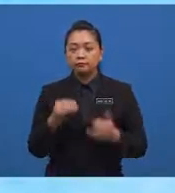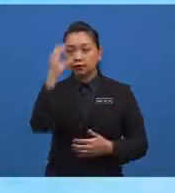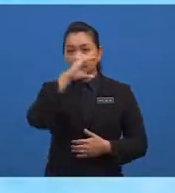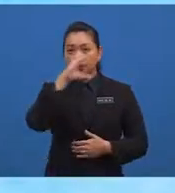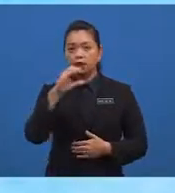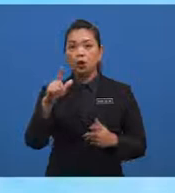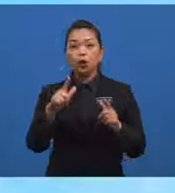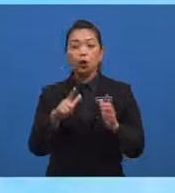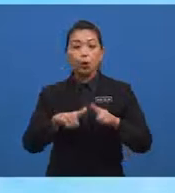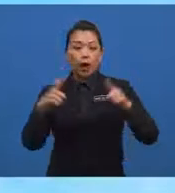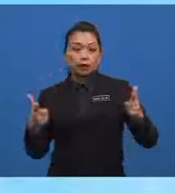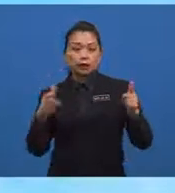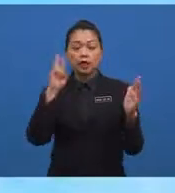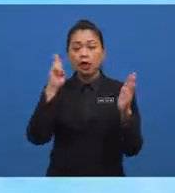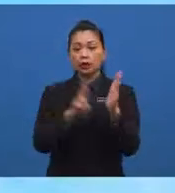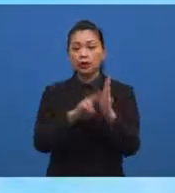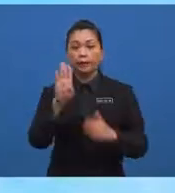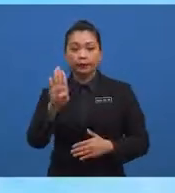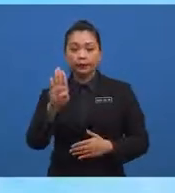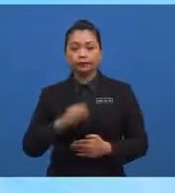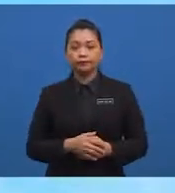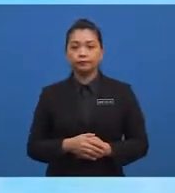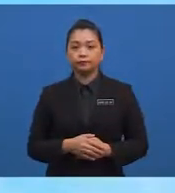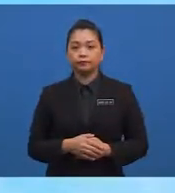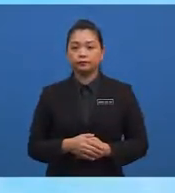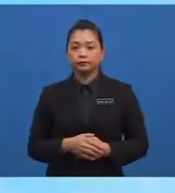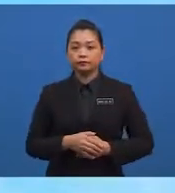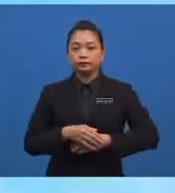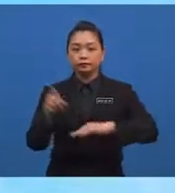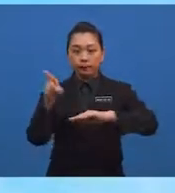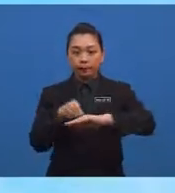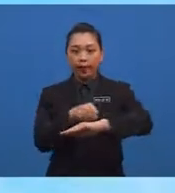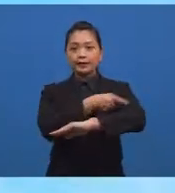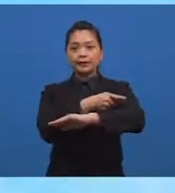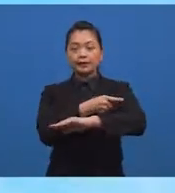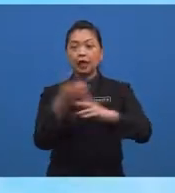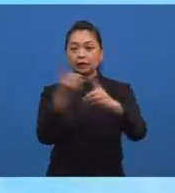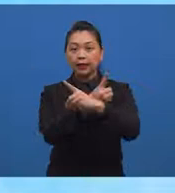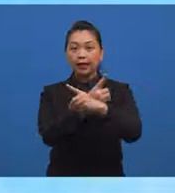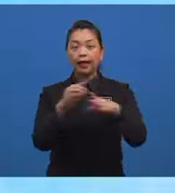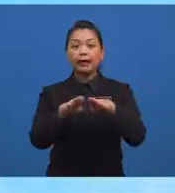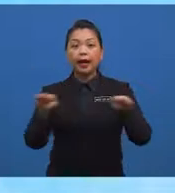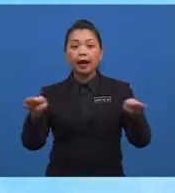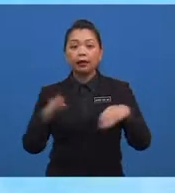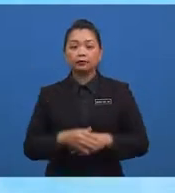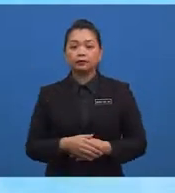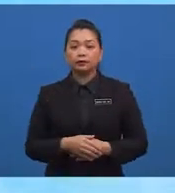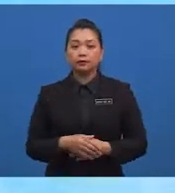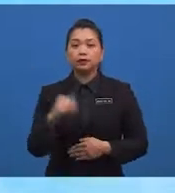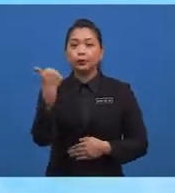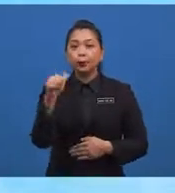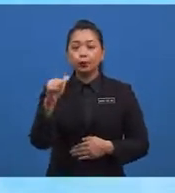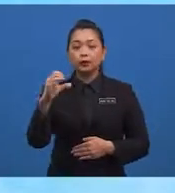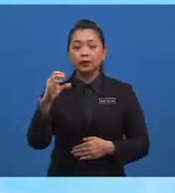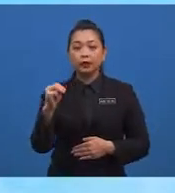B. Luas rajah B ialah panjang darab lebar. 10